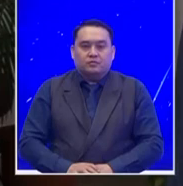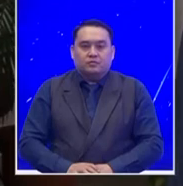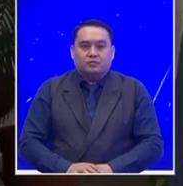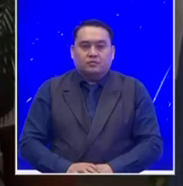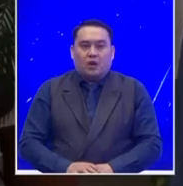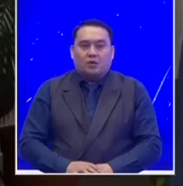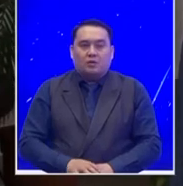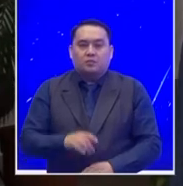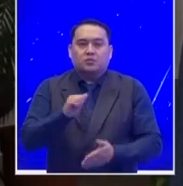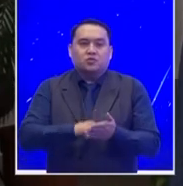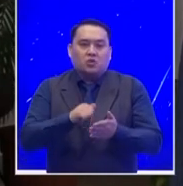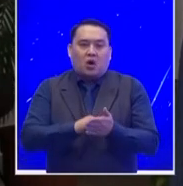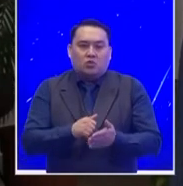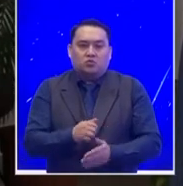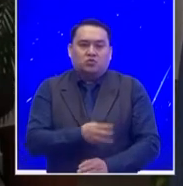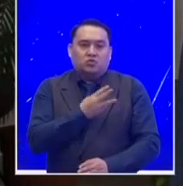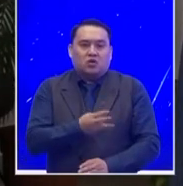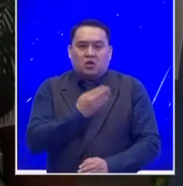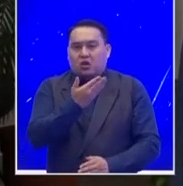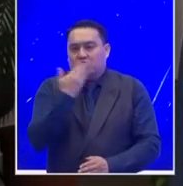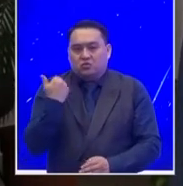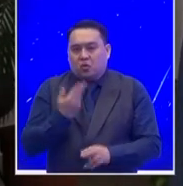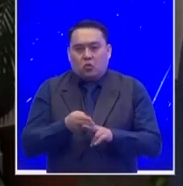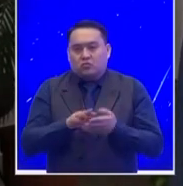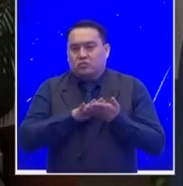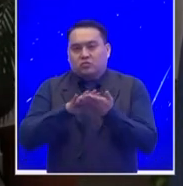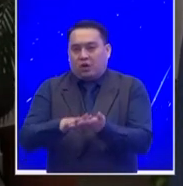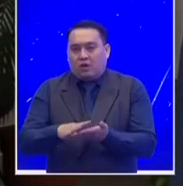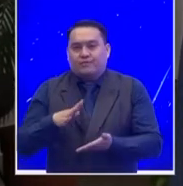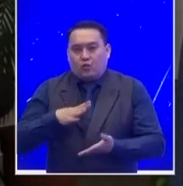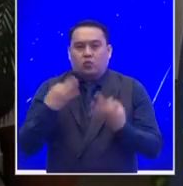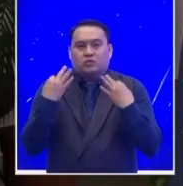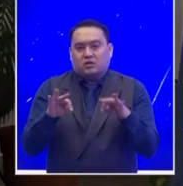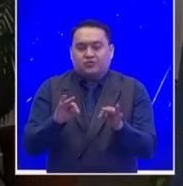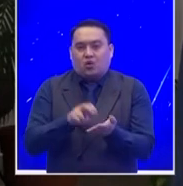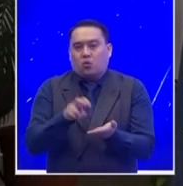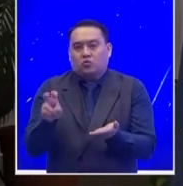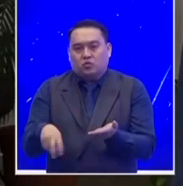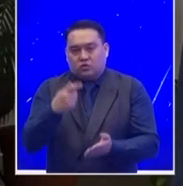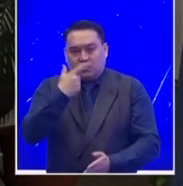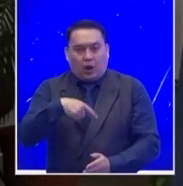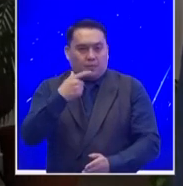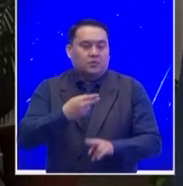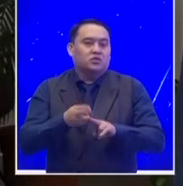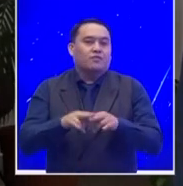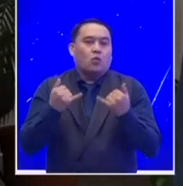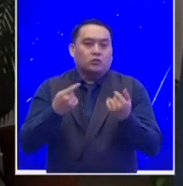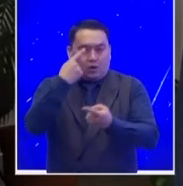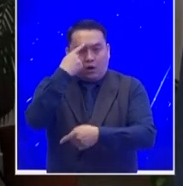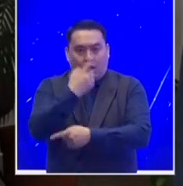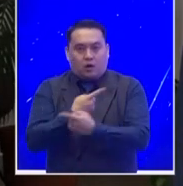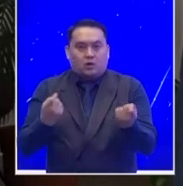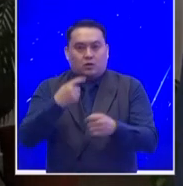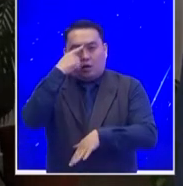Основание было его собственное желание. То есть он подал заявление, оно было удовлетворено. Сегодня об этом сообщил аким